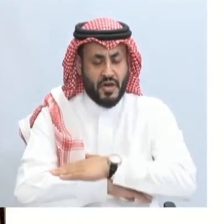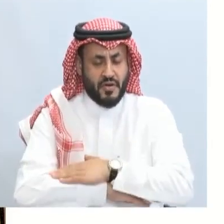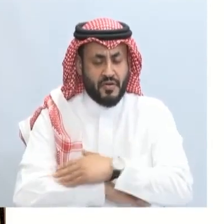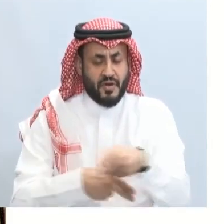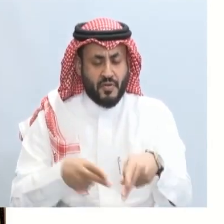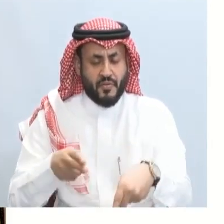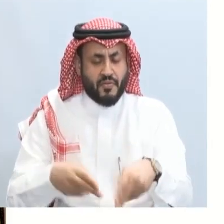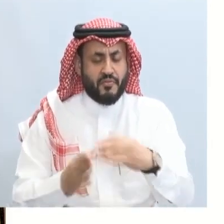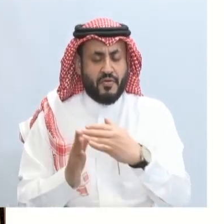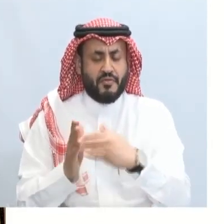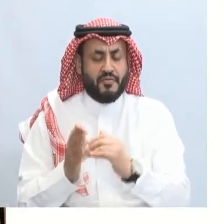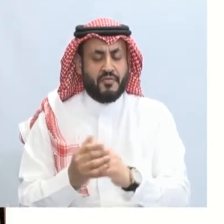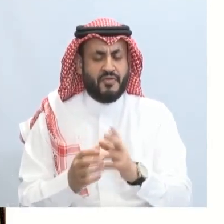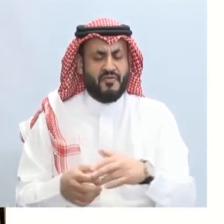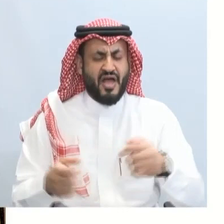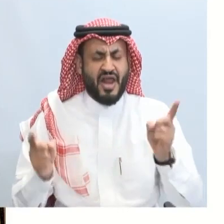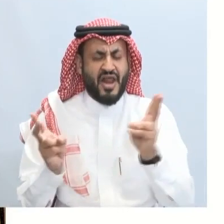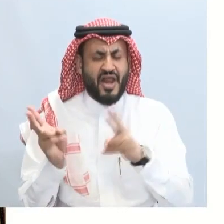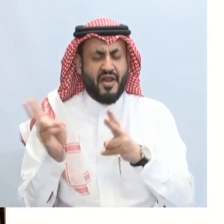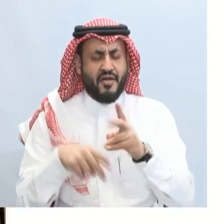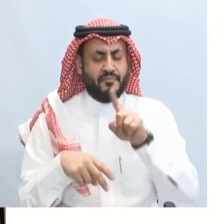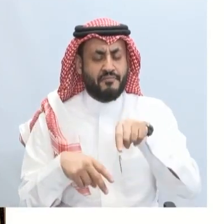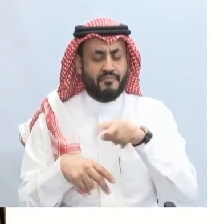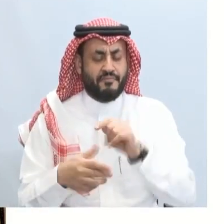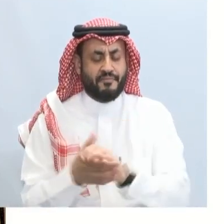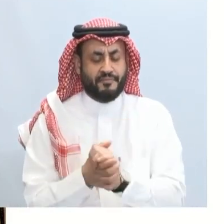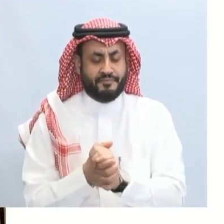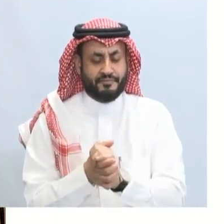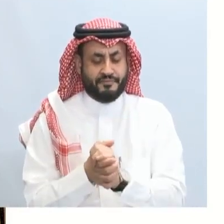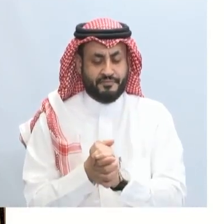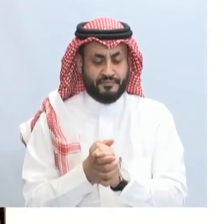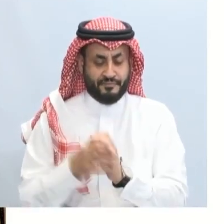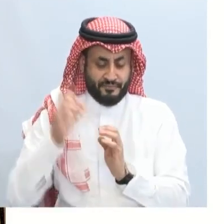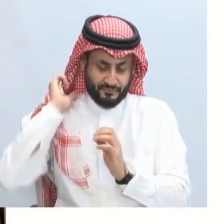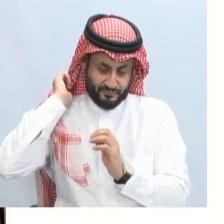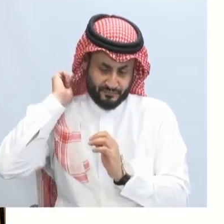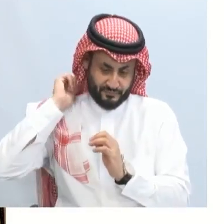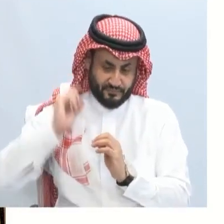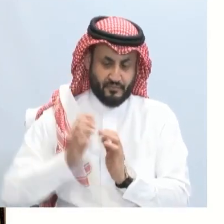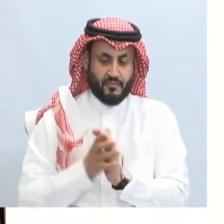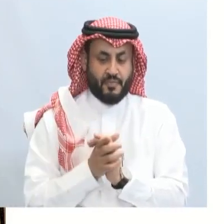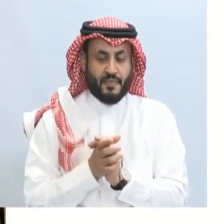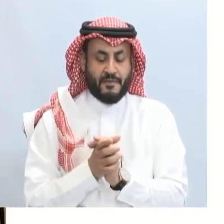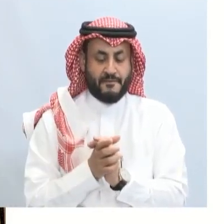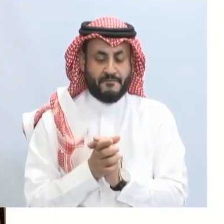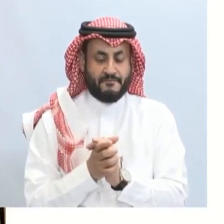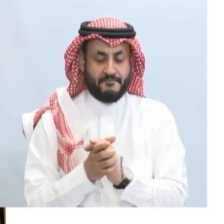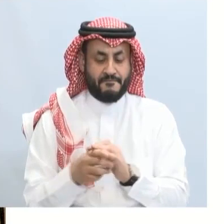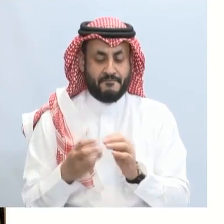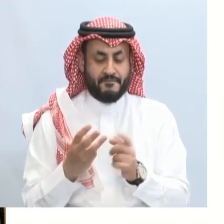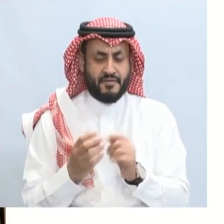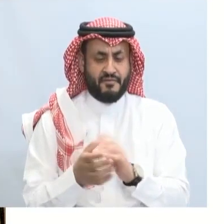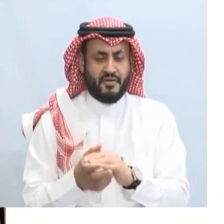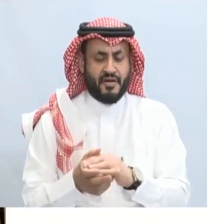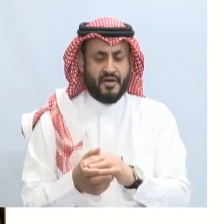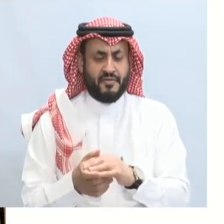والقوانين عدم اثاره الفتن والشغب او المشاركه مع الاخرين ضد مصلحه الوطن ووحدته تبليغ